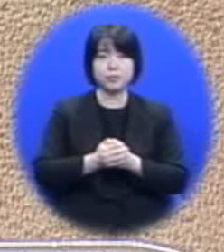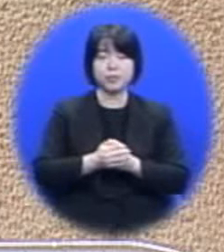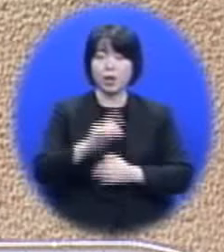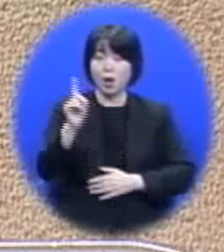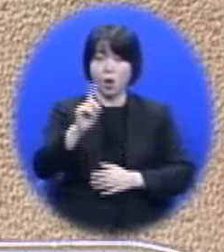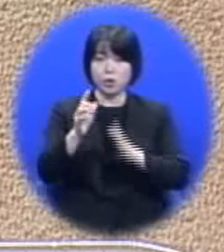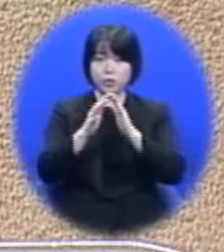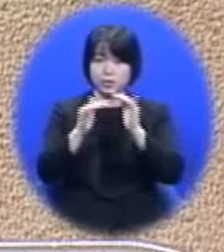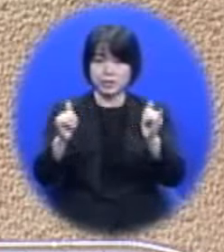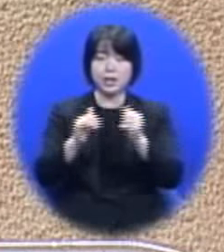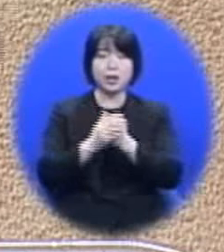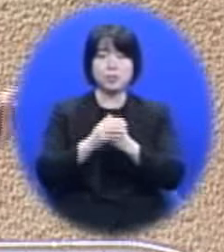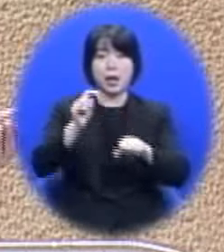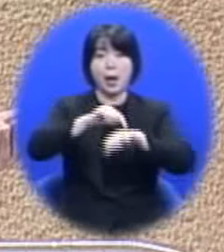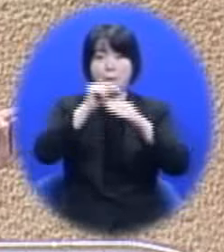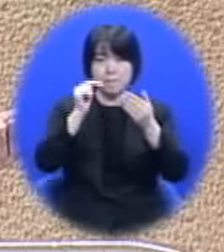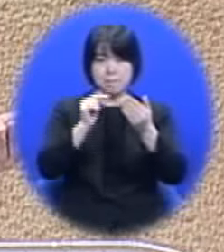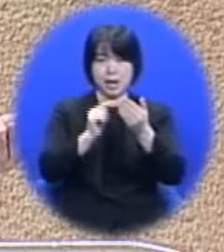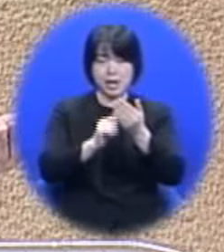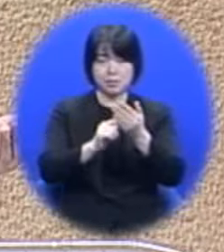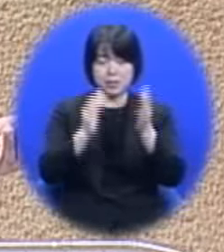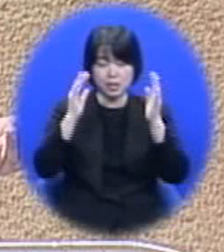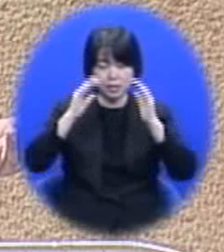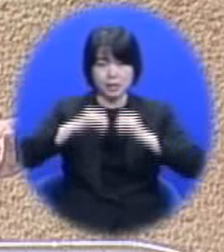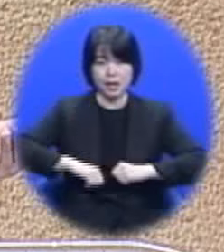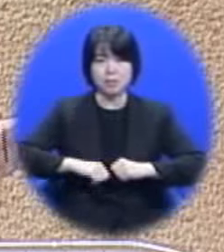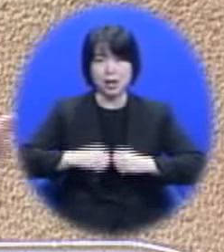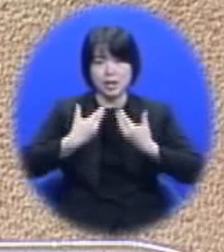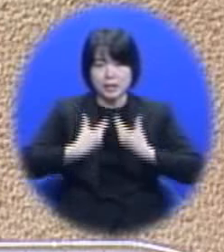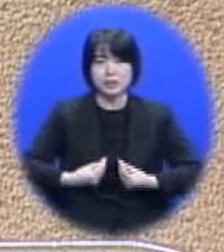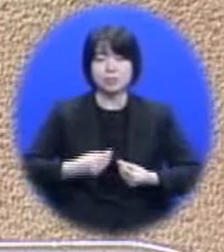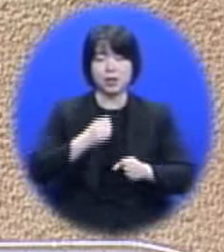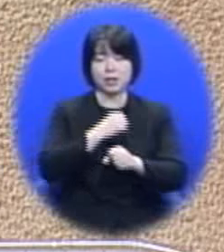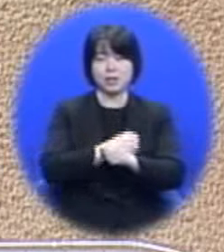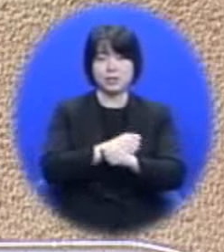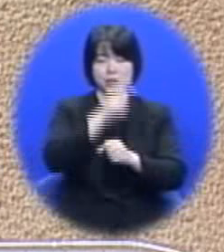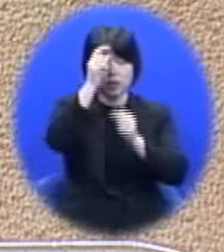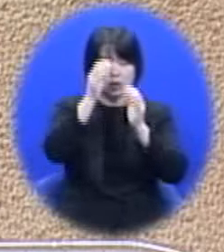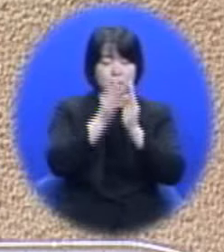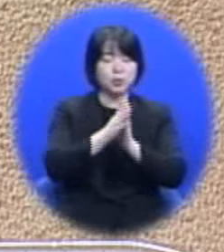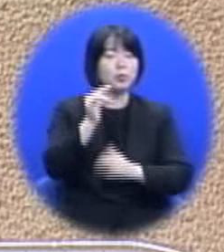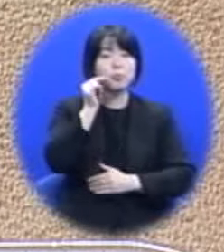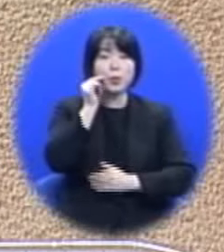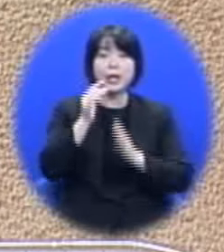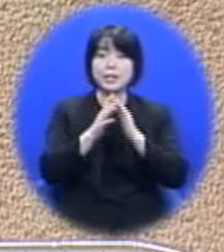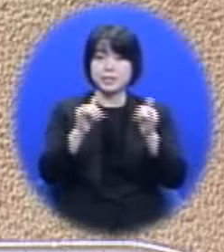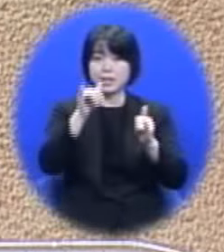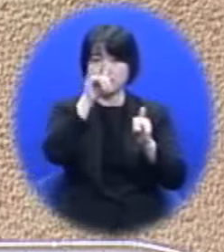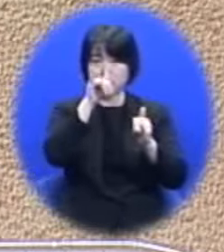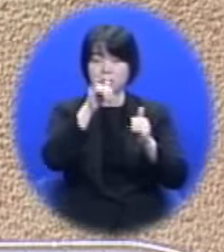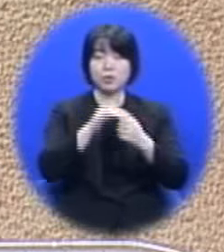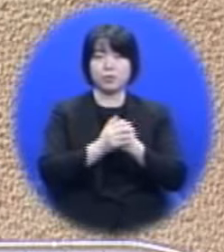어떤 분들은 마음이 낭망한 채 기도도 못하는 분들이 있어요.